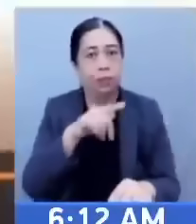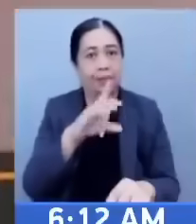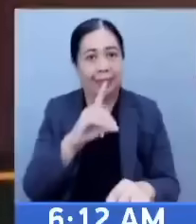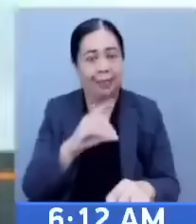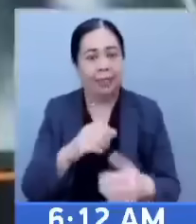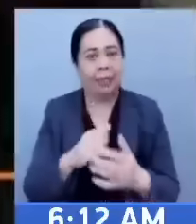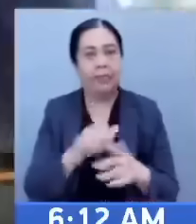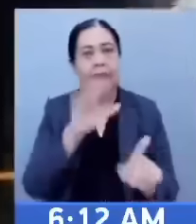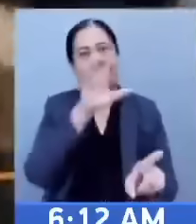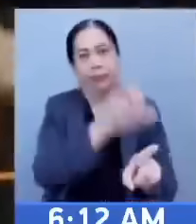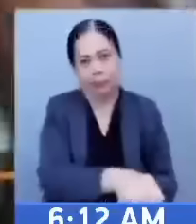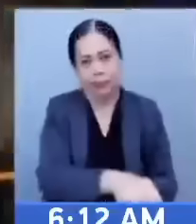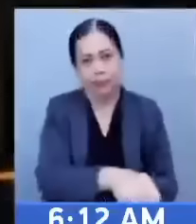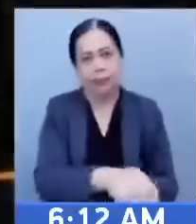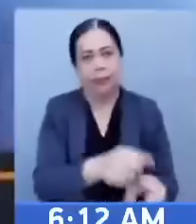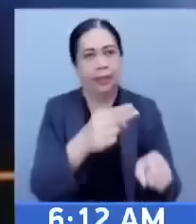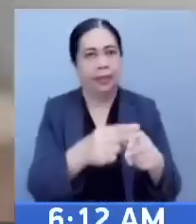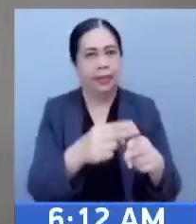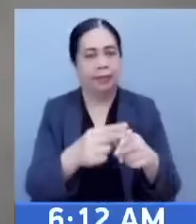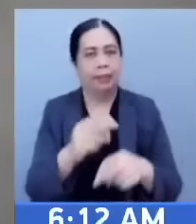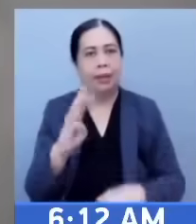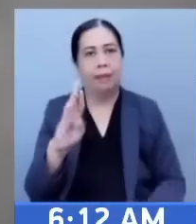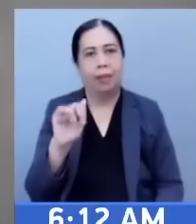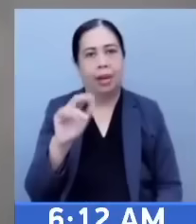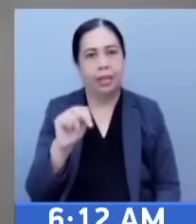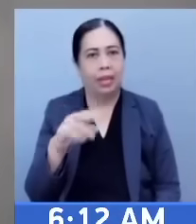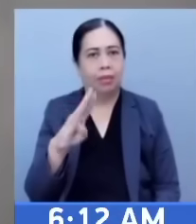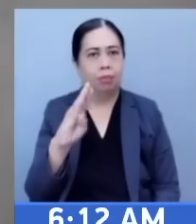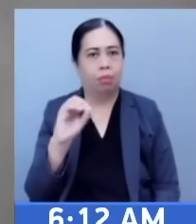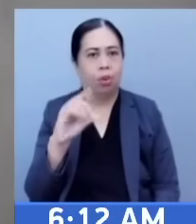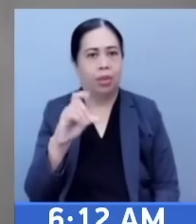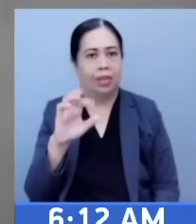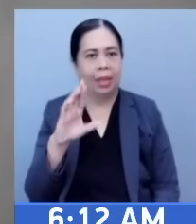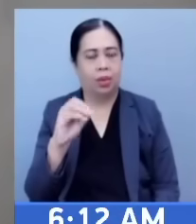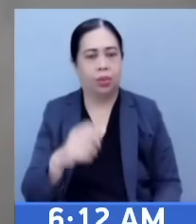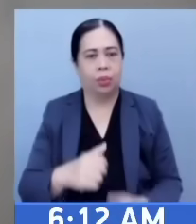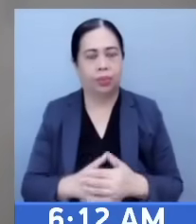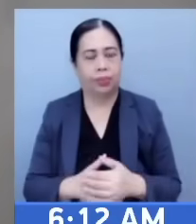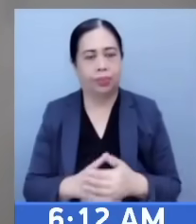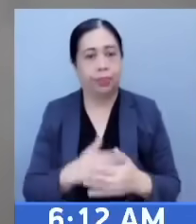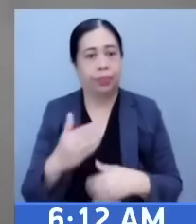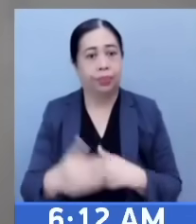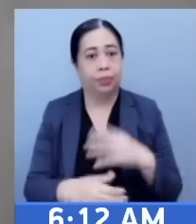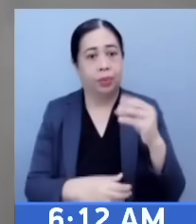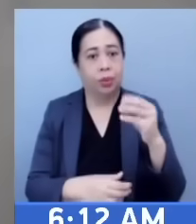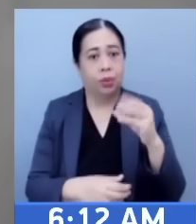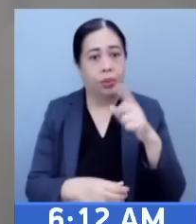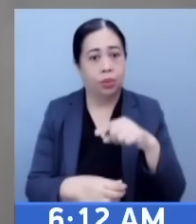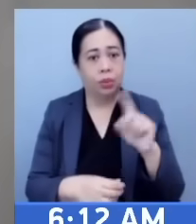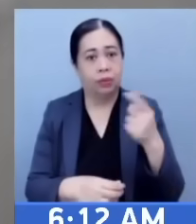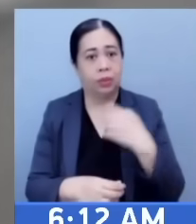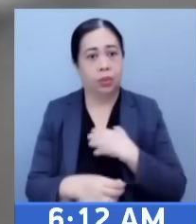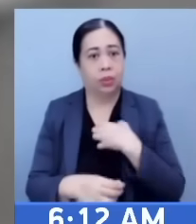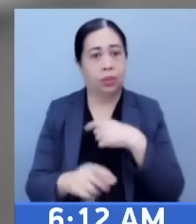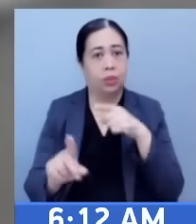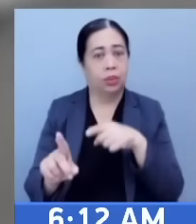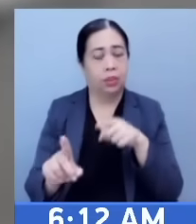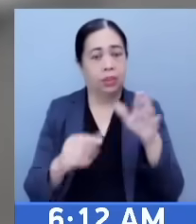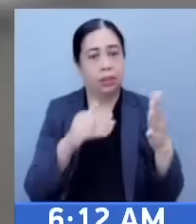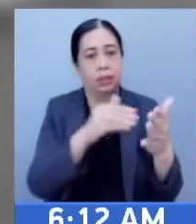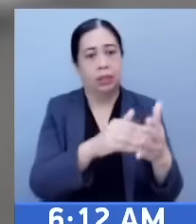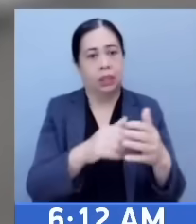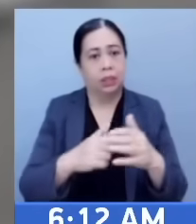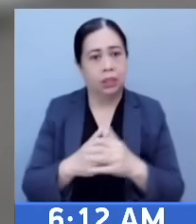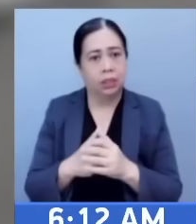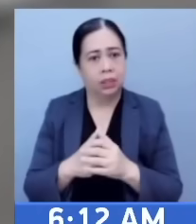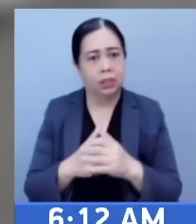ang lalaki na kinilalang si Brian Boldero. Ang 54 na taong gulang na lalaking unang nagreklamo laban sa suspect, may mga sugat